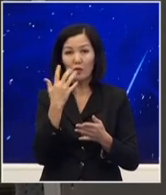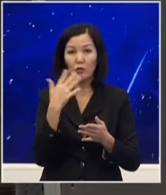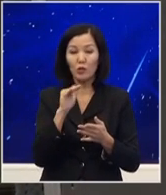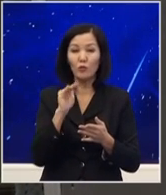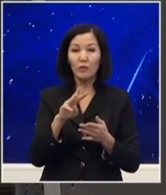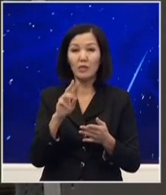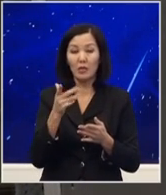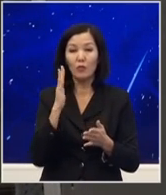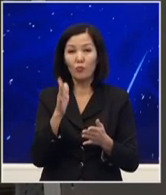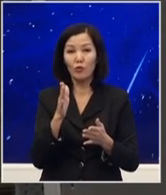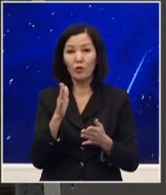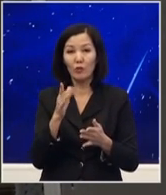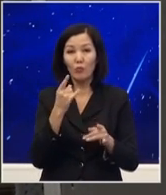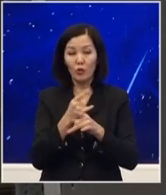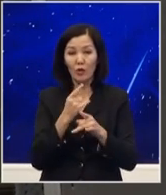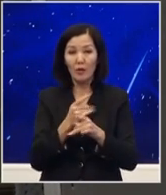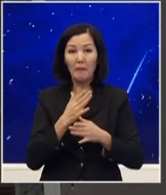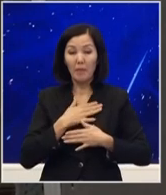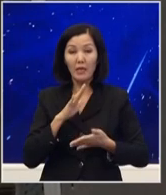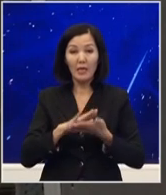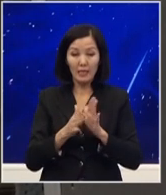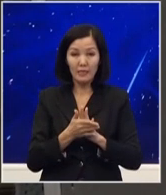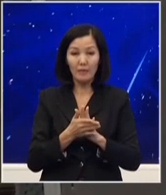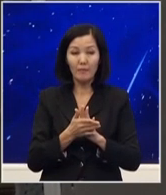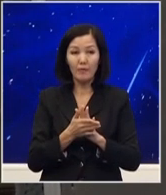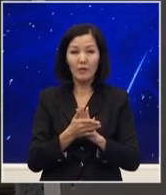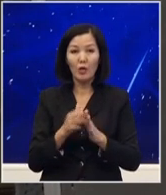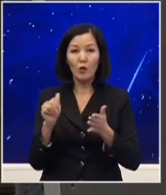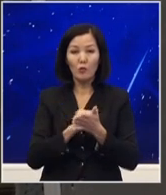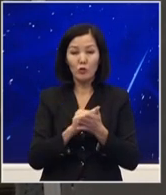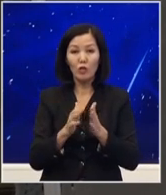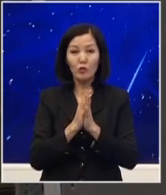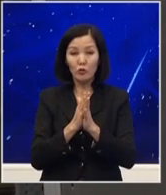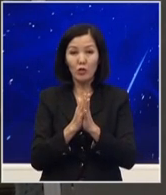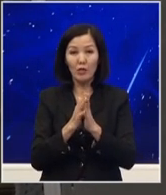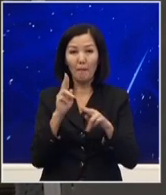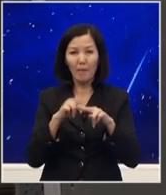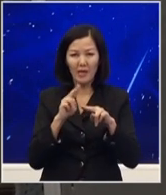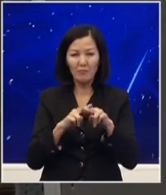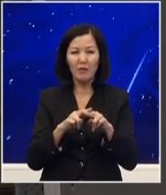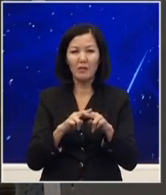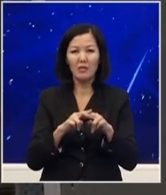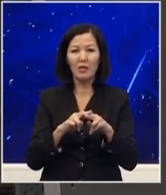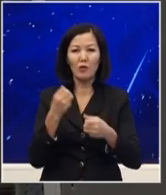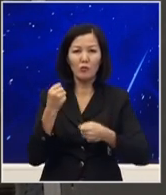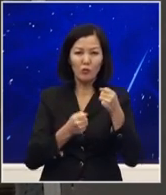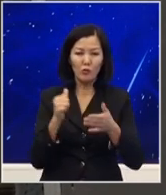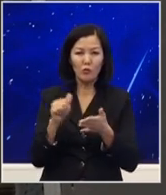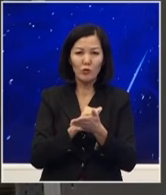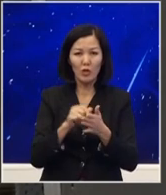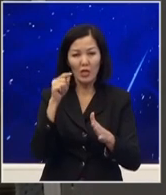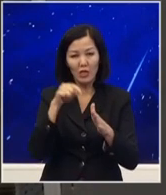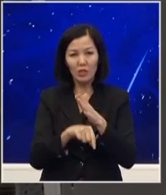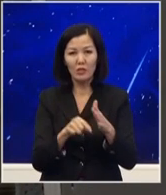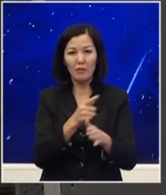болады айлығың деп. Мен келісем оған. Сонымен жаңағы документтерім сұрайды, удостоверение, права жаңа. Сол документтің ішінде